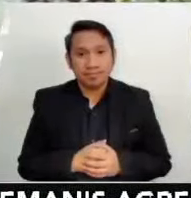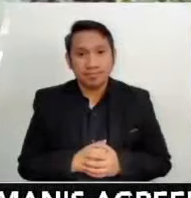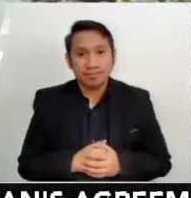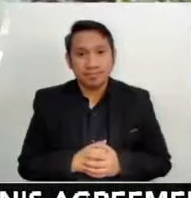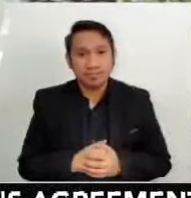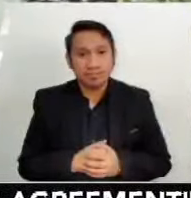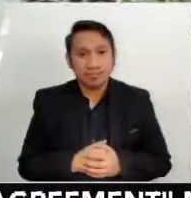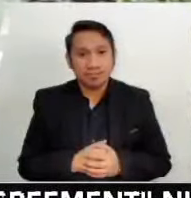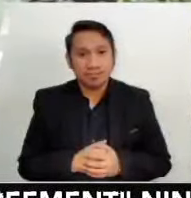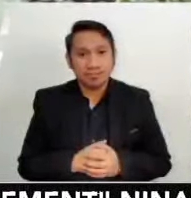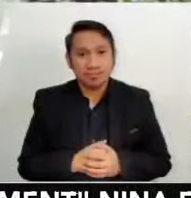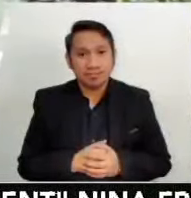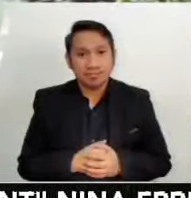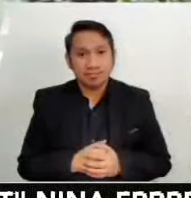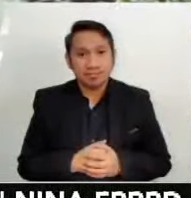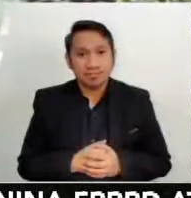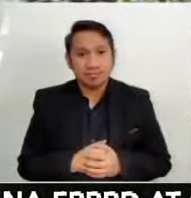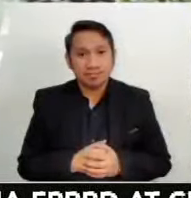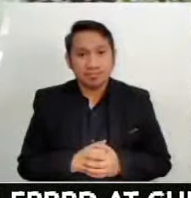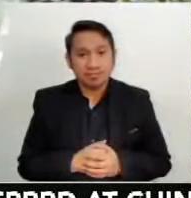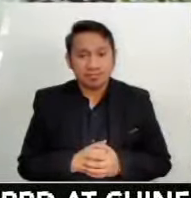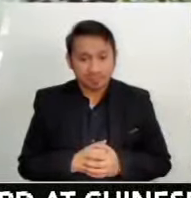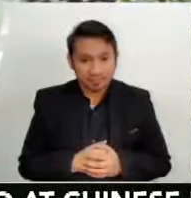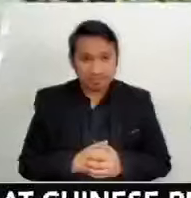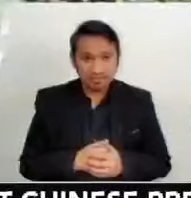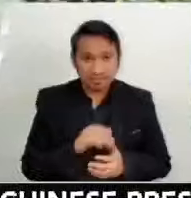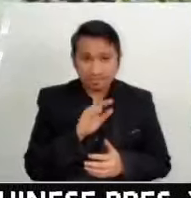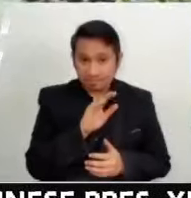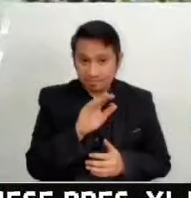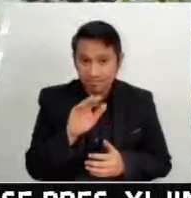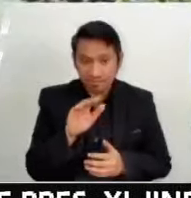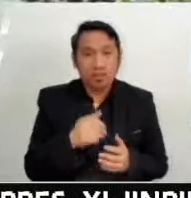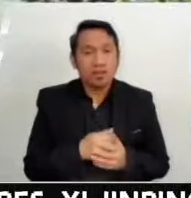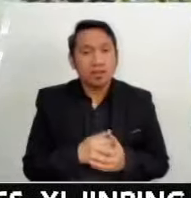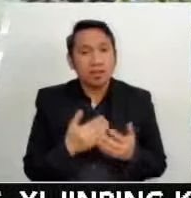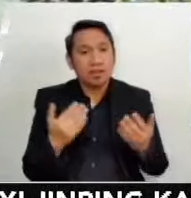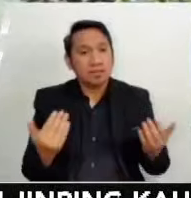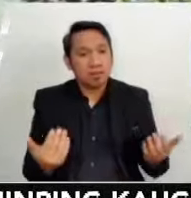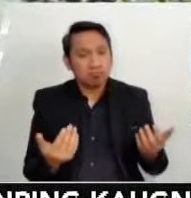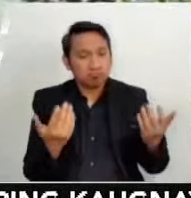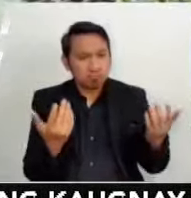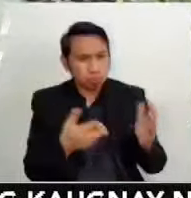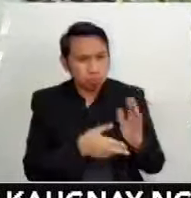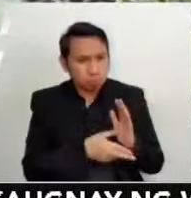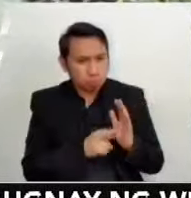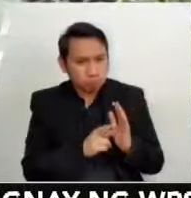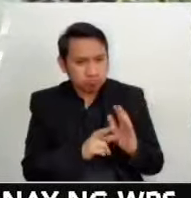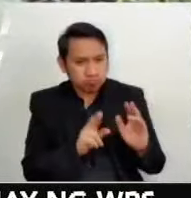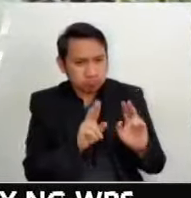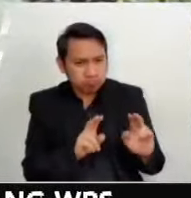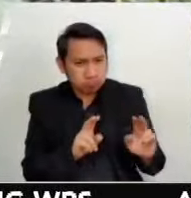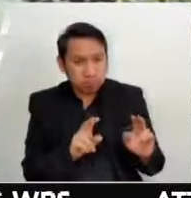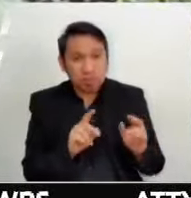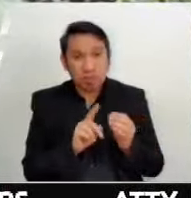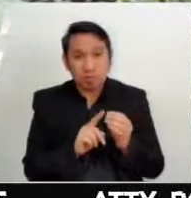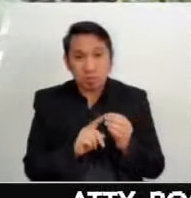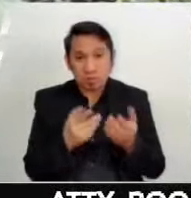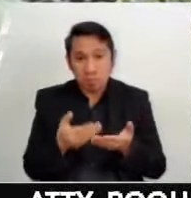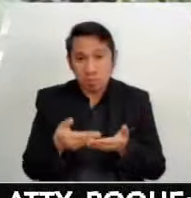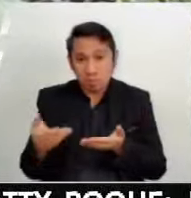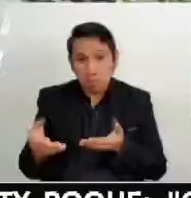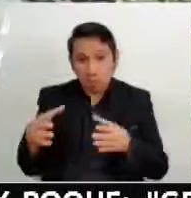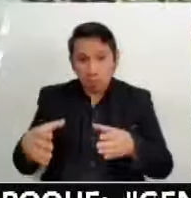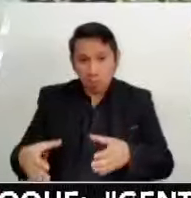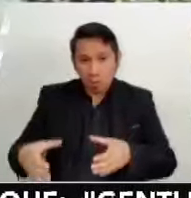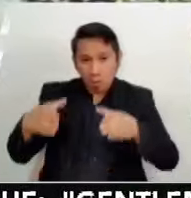problema Ian isa sa pinag-aaralan ngayon ng lgu at City agriculture office ang pagbili ng drums at mga imbakan ng tubig